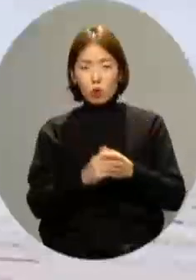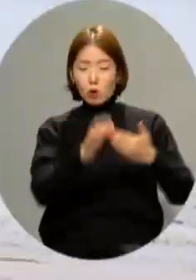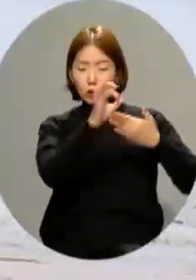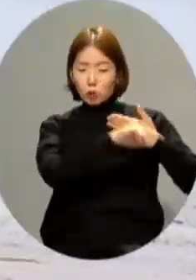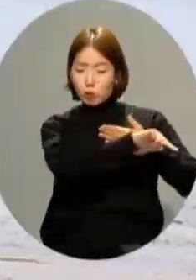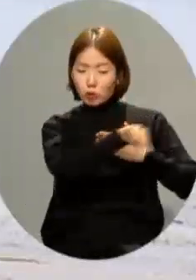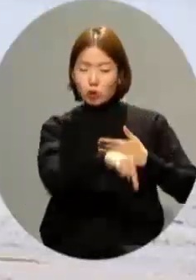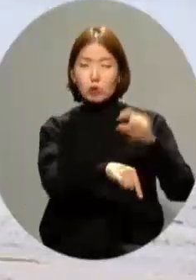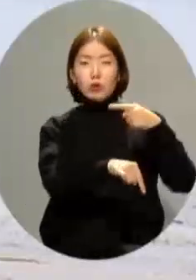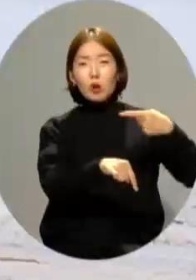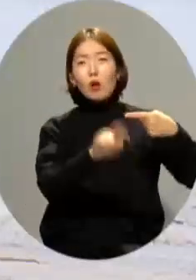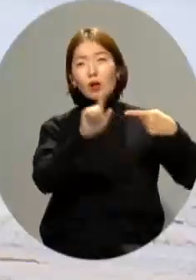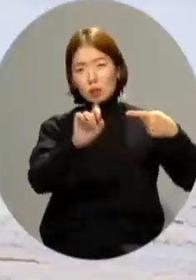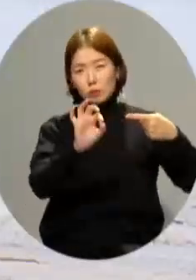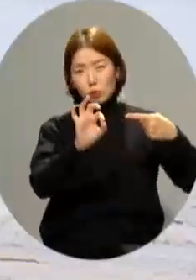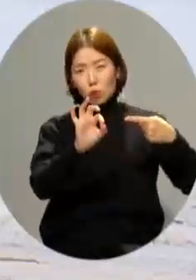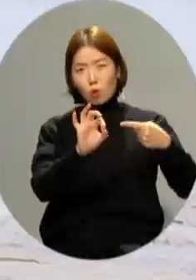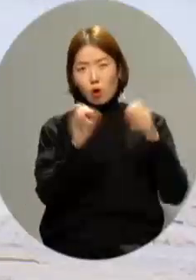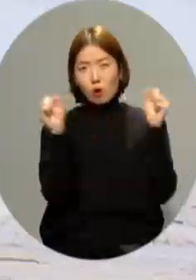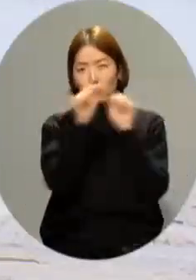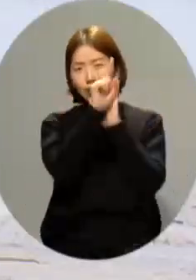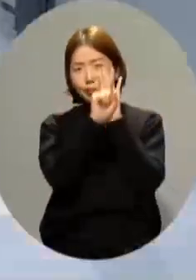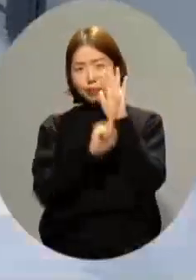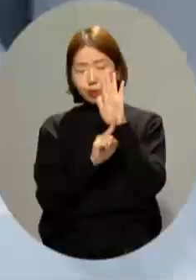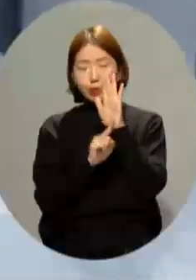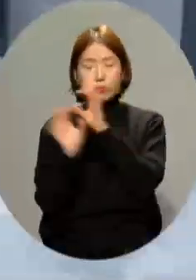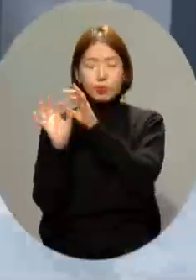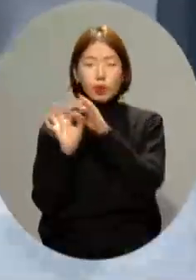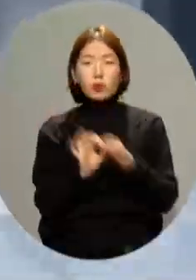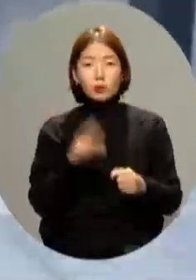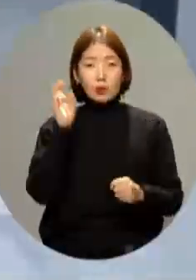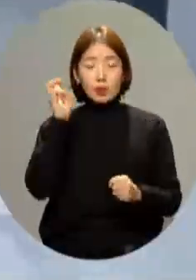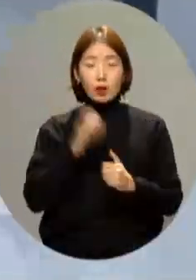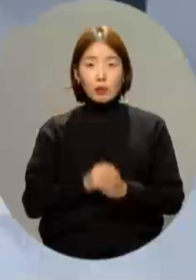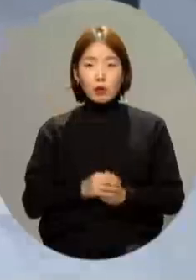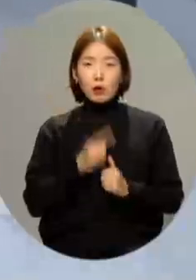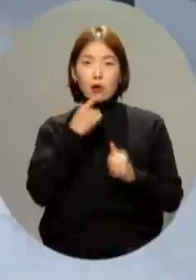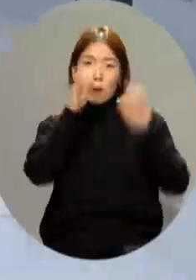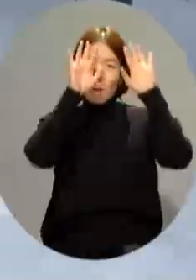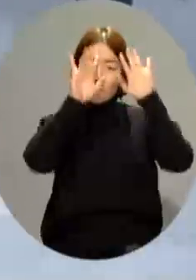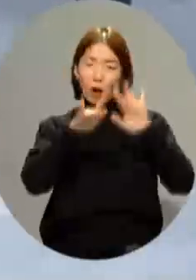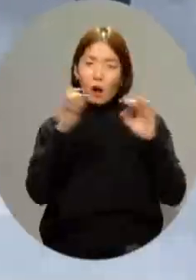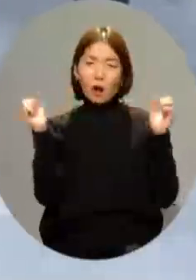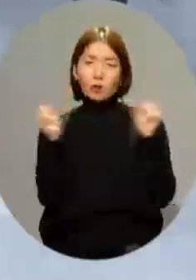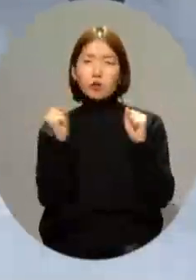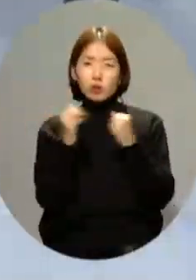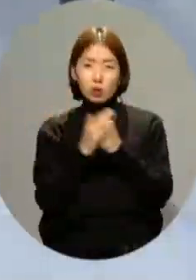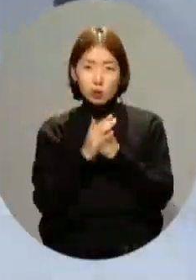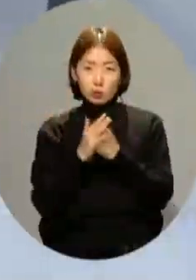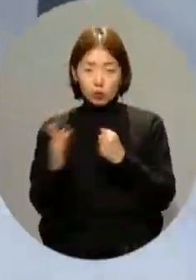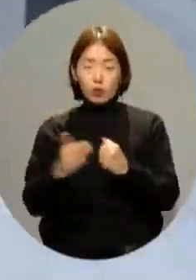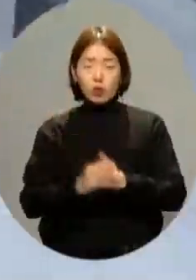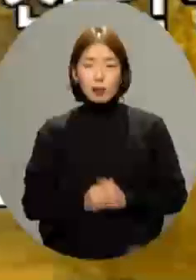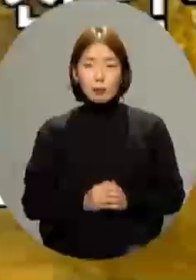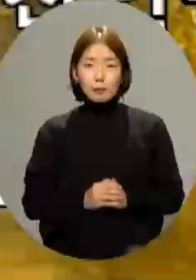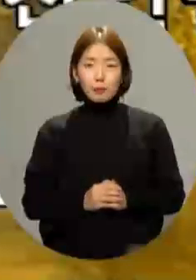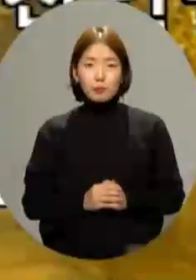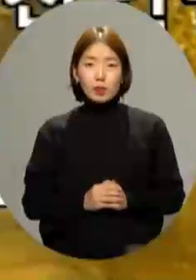영하 10도까지 떨어지는 등 강력한 한파가 이어지겠습니다. 폭설과 강추위가 전북 전역을 뒤덮고 있는